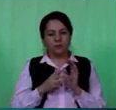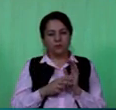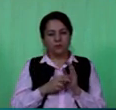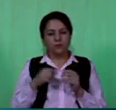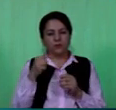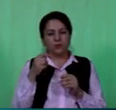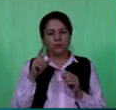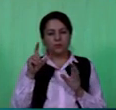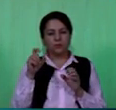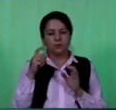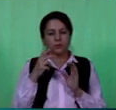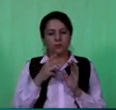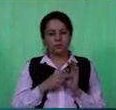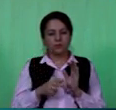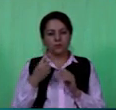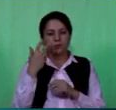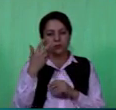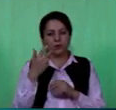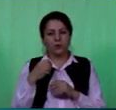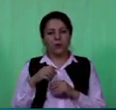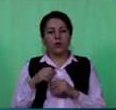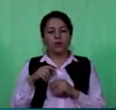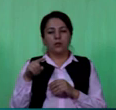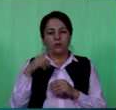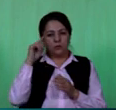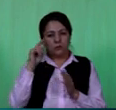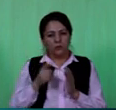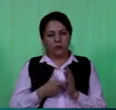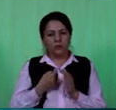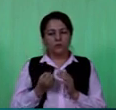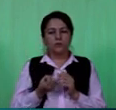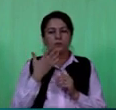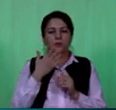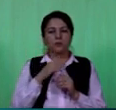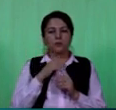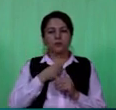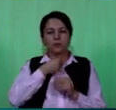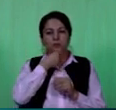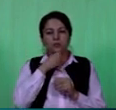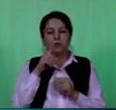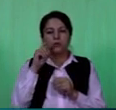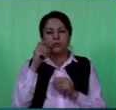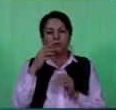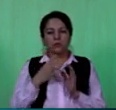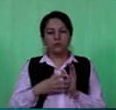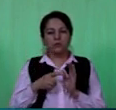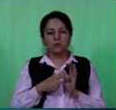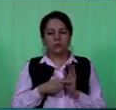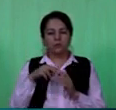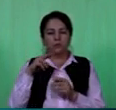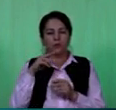что аль-хорезми был старше абуали ибн сины на сто девяносто семь